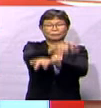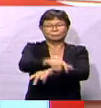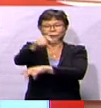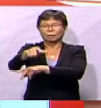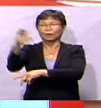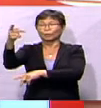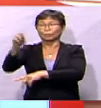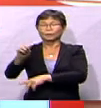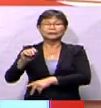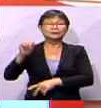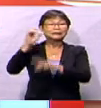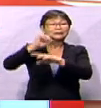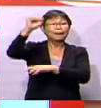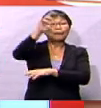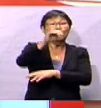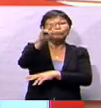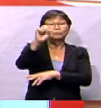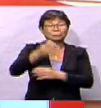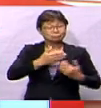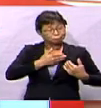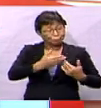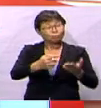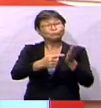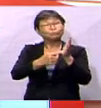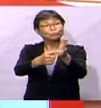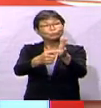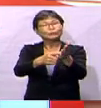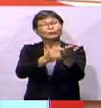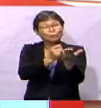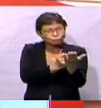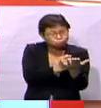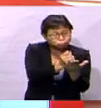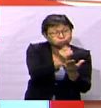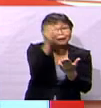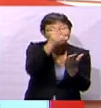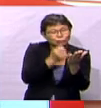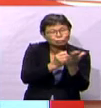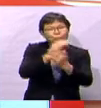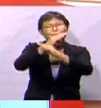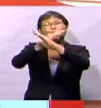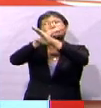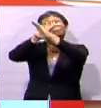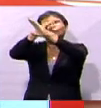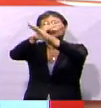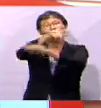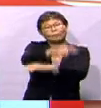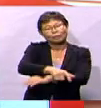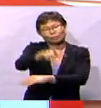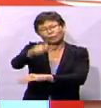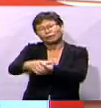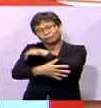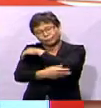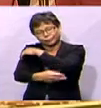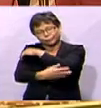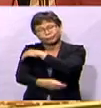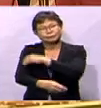Sabatan Sri Musa Aman berkata komitmen itu juga mempamerkan ketelusan kerajaan membela nasib rakyat kurang yang mampu.